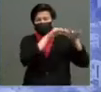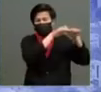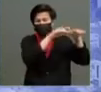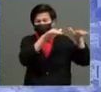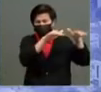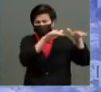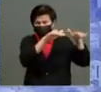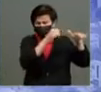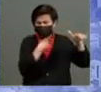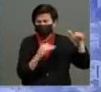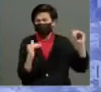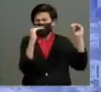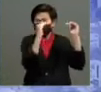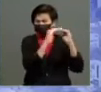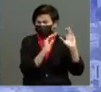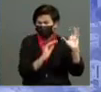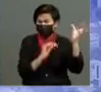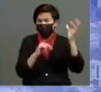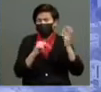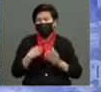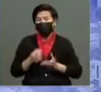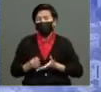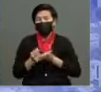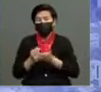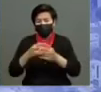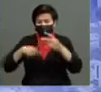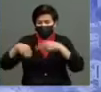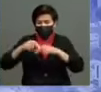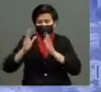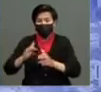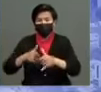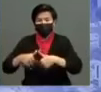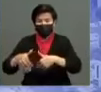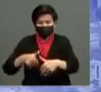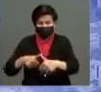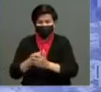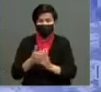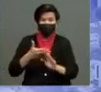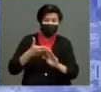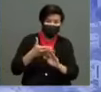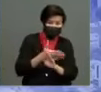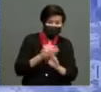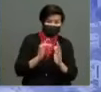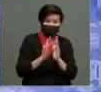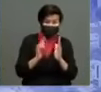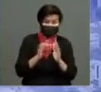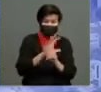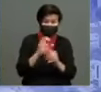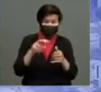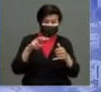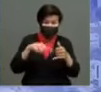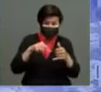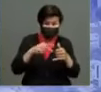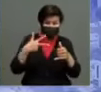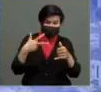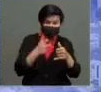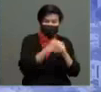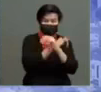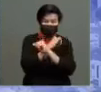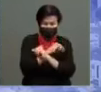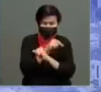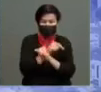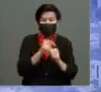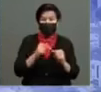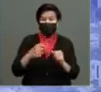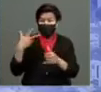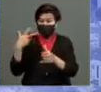ราเคยทำได้เพื่อดูแลพี่น้องประชาชนอย่างดีทั้งก่อนที่จะฉีดระหว่างที่จะฉีดและก็หลังฉีดด้วย